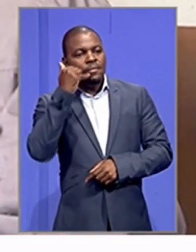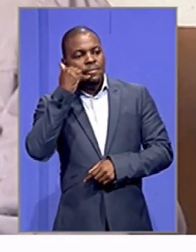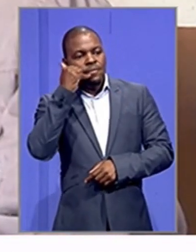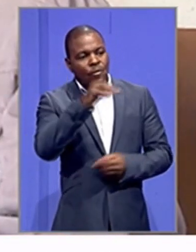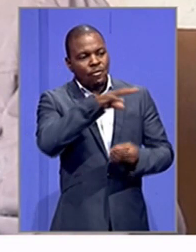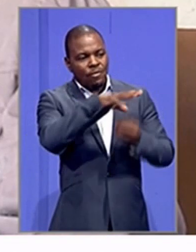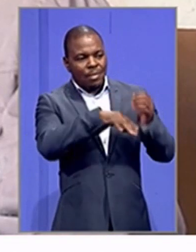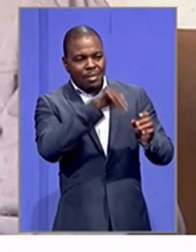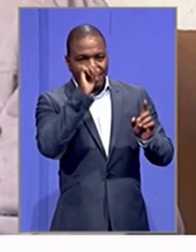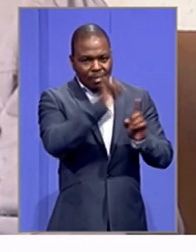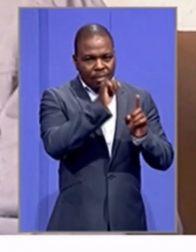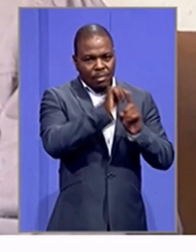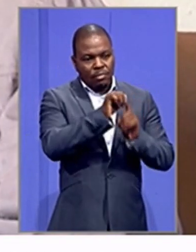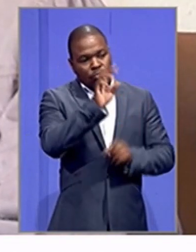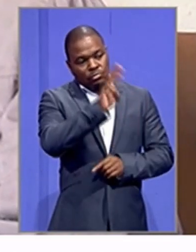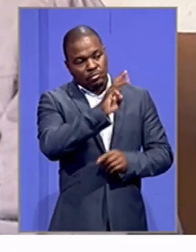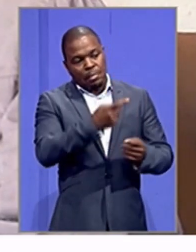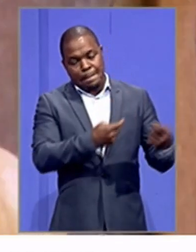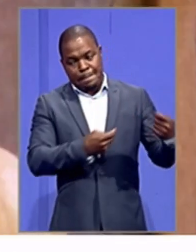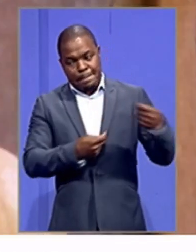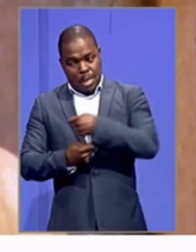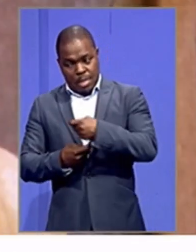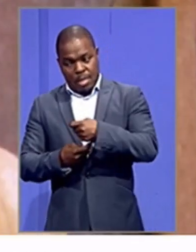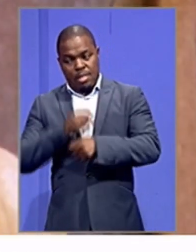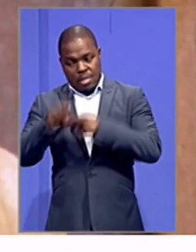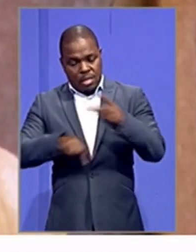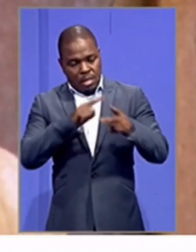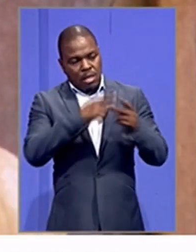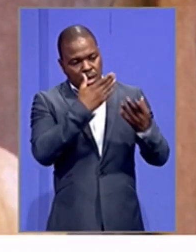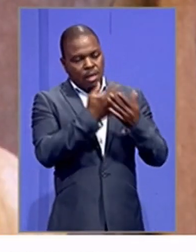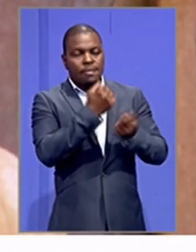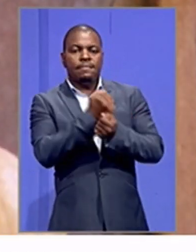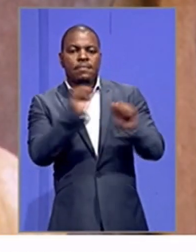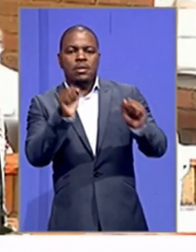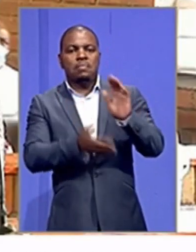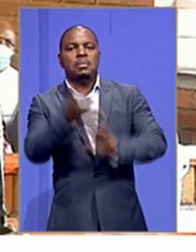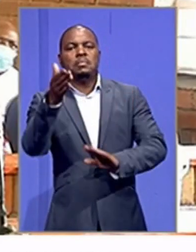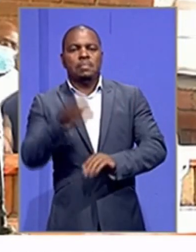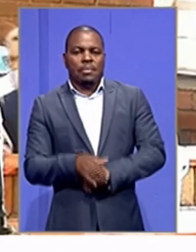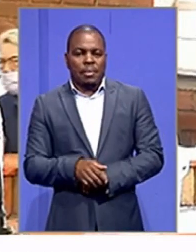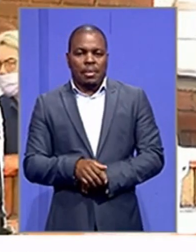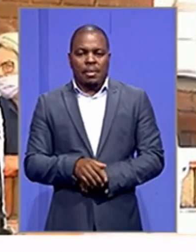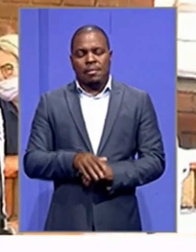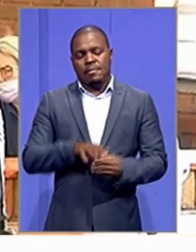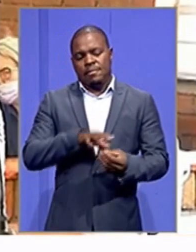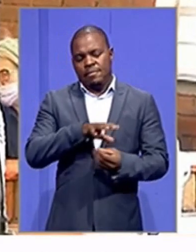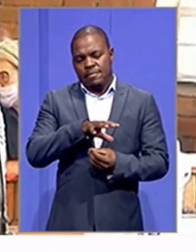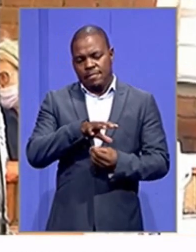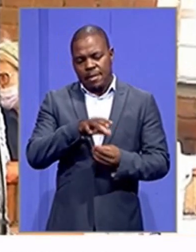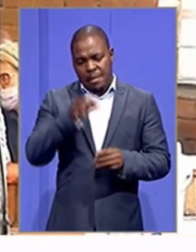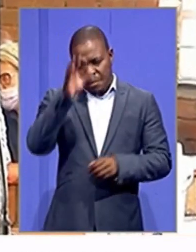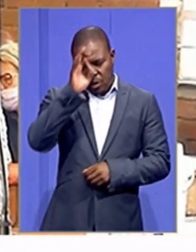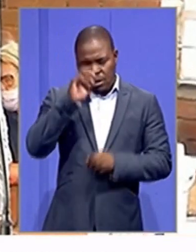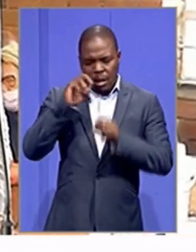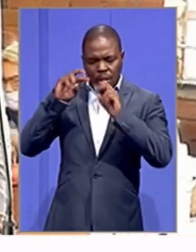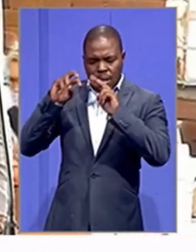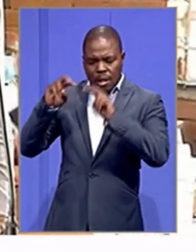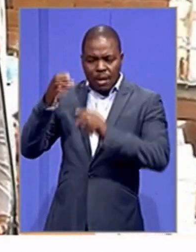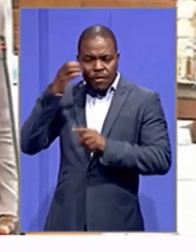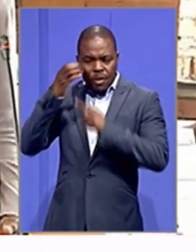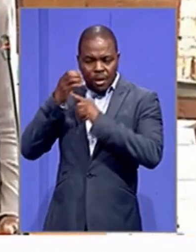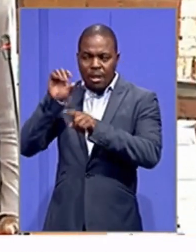la gabo motšwasehlabelo gore ba mo lefe mašeleng gore a kgone go lokolola leloko la bona. Maphodisa ba ile ba lota sellathekeng seo mohlala